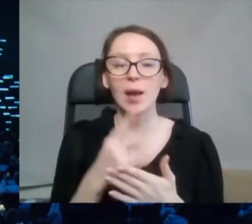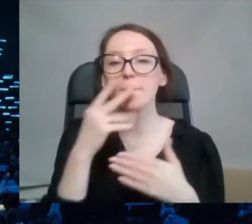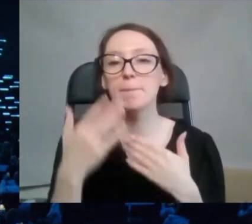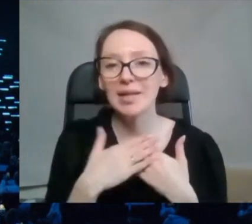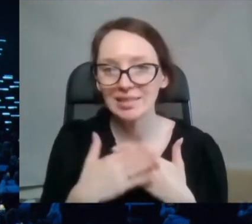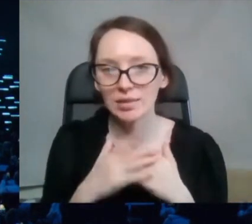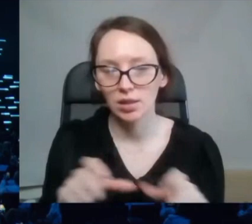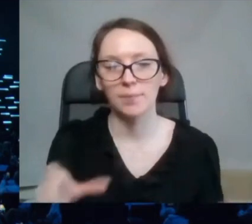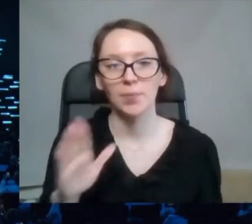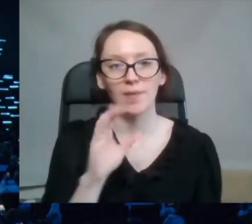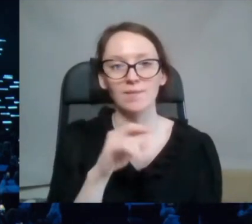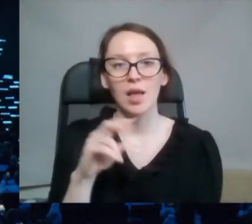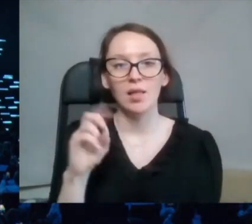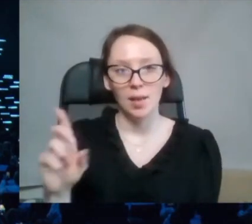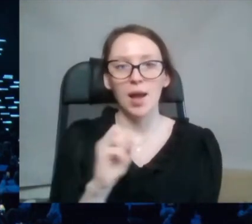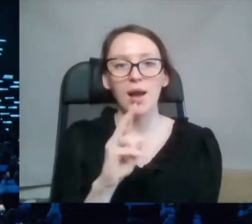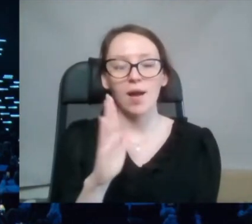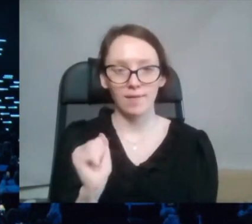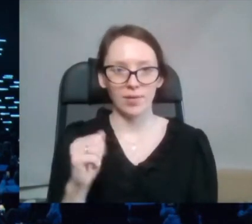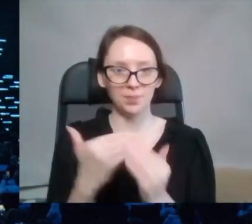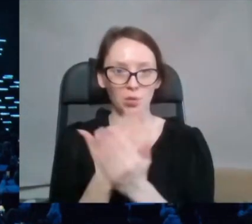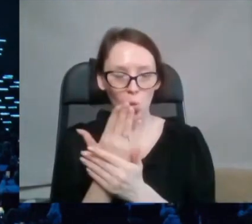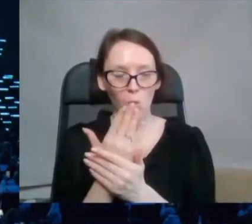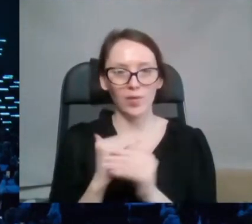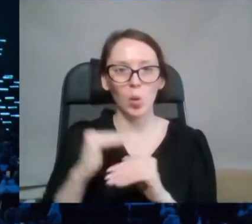Аква. Новый уровень очищения воды.